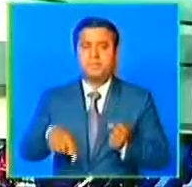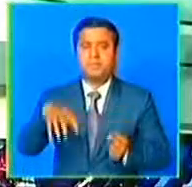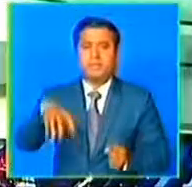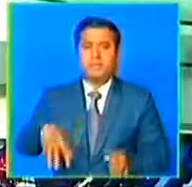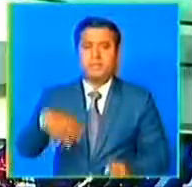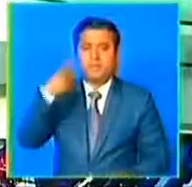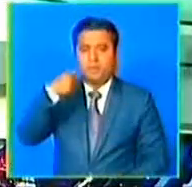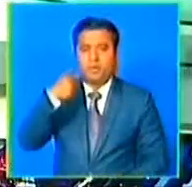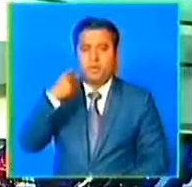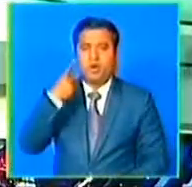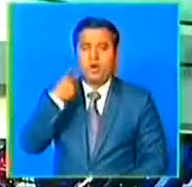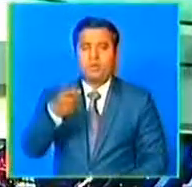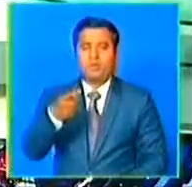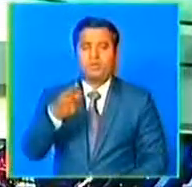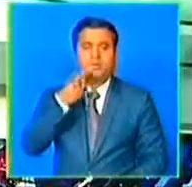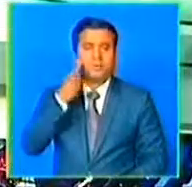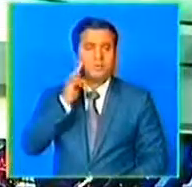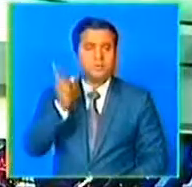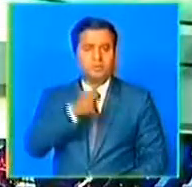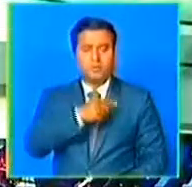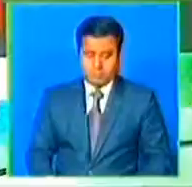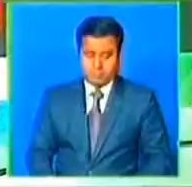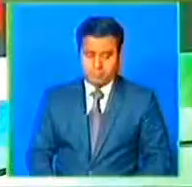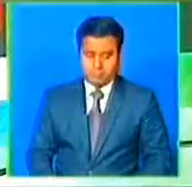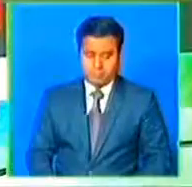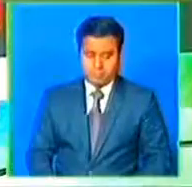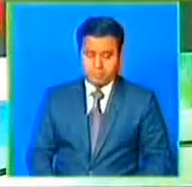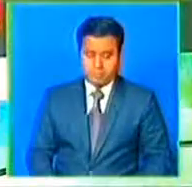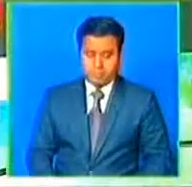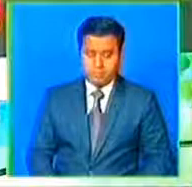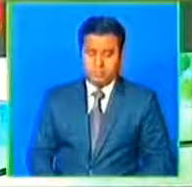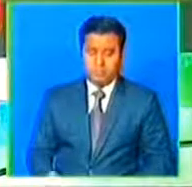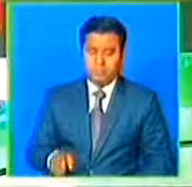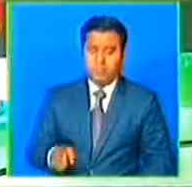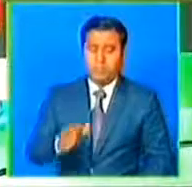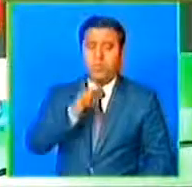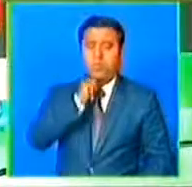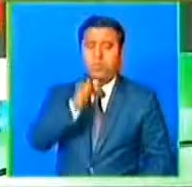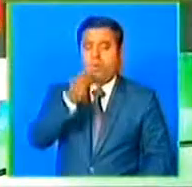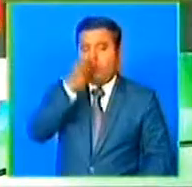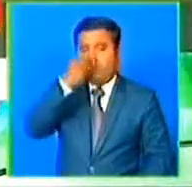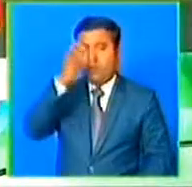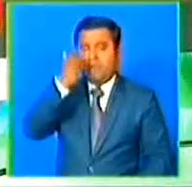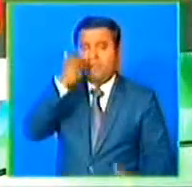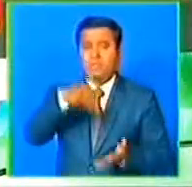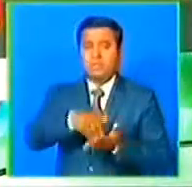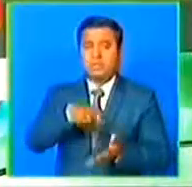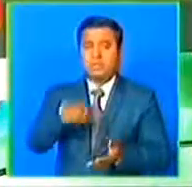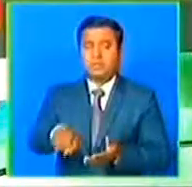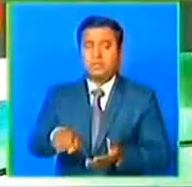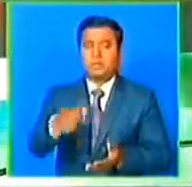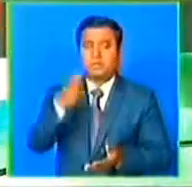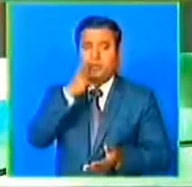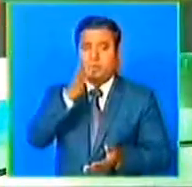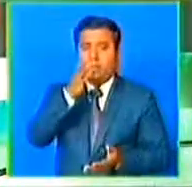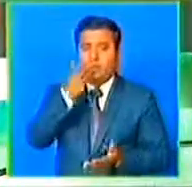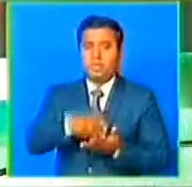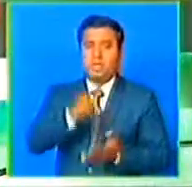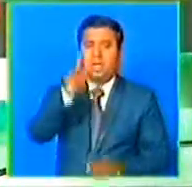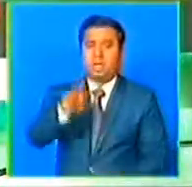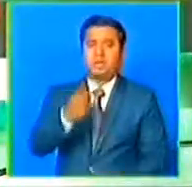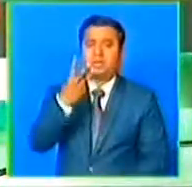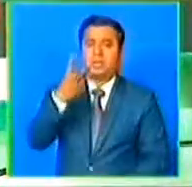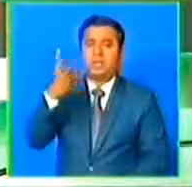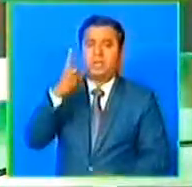বিটিভি ও বিটিভি ওয়ার্ল্ডের দেশ ও জনপদের খবরে আপনাদের সবাই। খুলনার প্রাচীনতম বিদ্যাপীঠ সেনহাটি সরকারি প্রাথমিক বিদ্যালয়ে